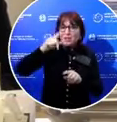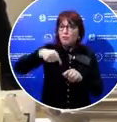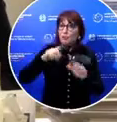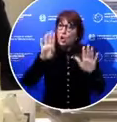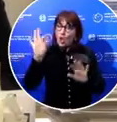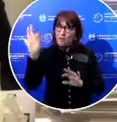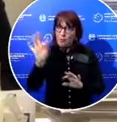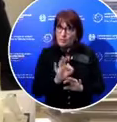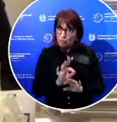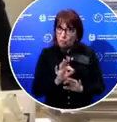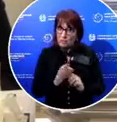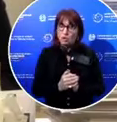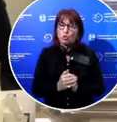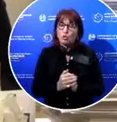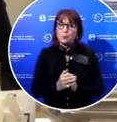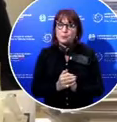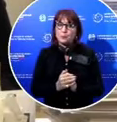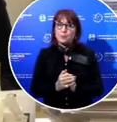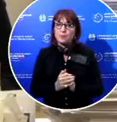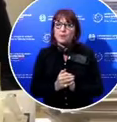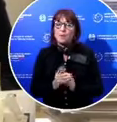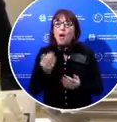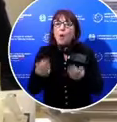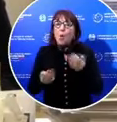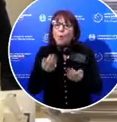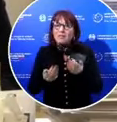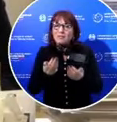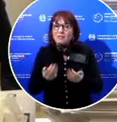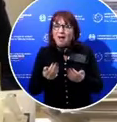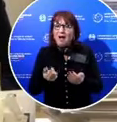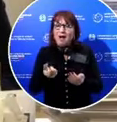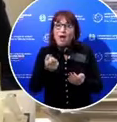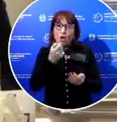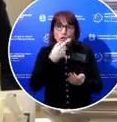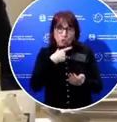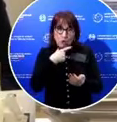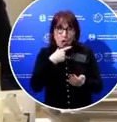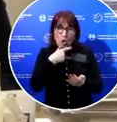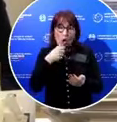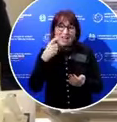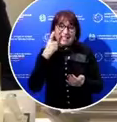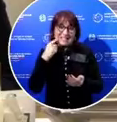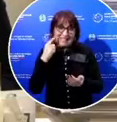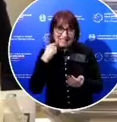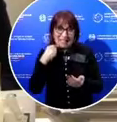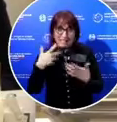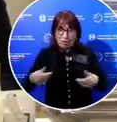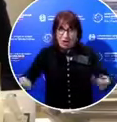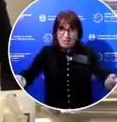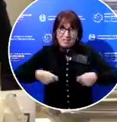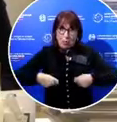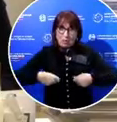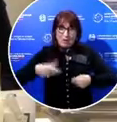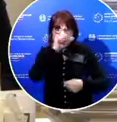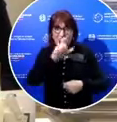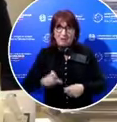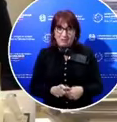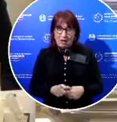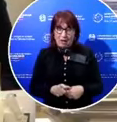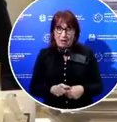13,9%. Anche se la quantità di droghe sintetiche sequestrate nel nostro paese